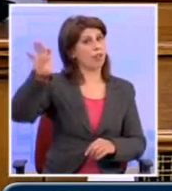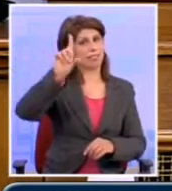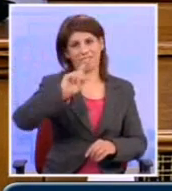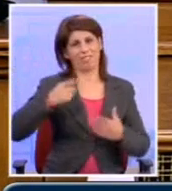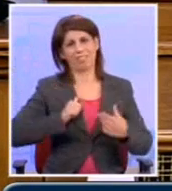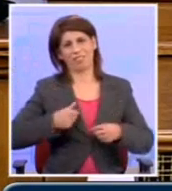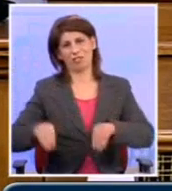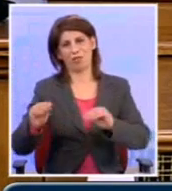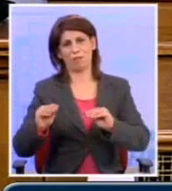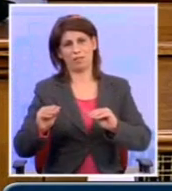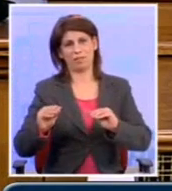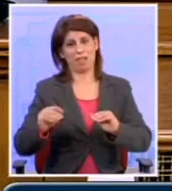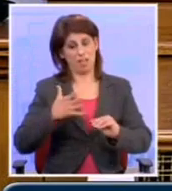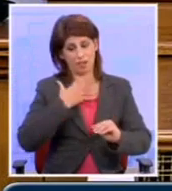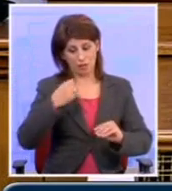ιδιωτικοποίηση.